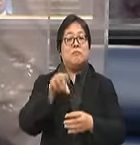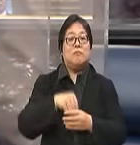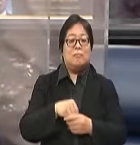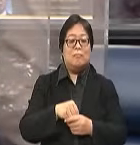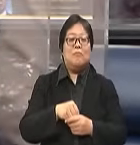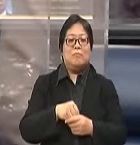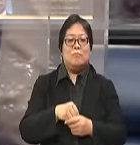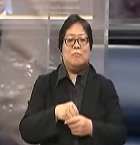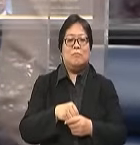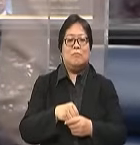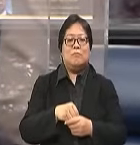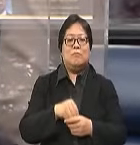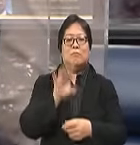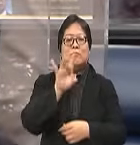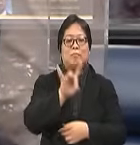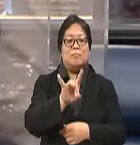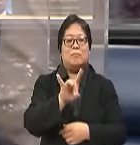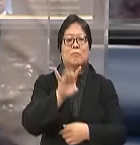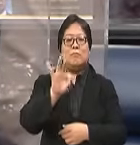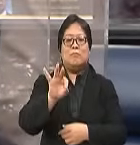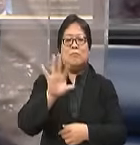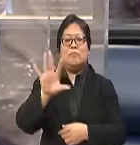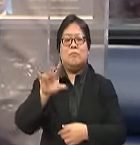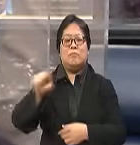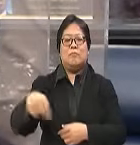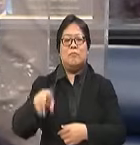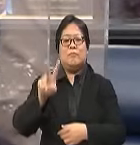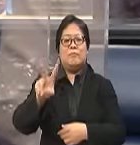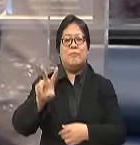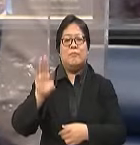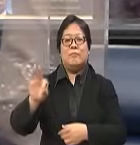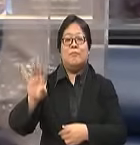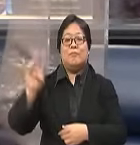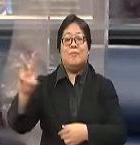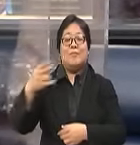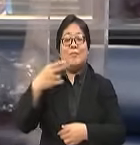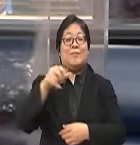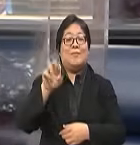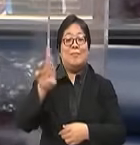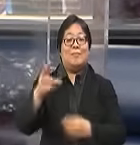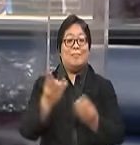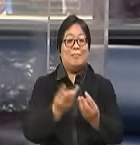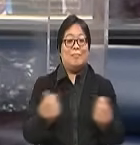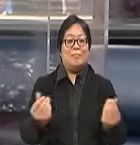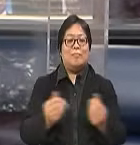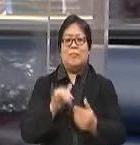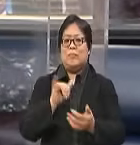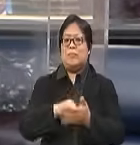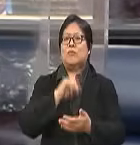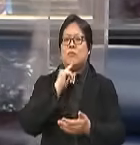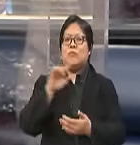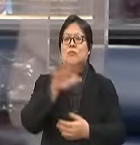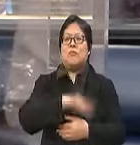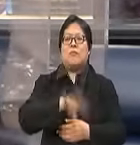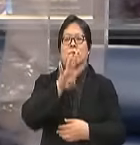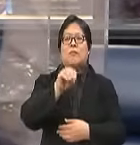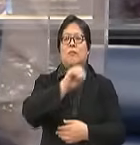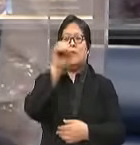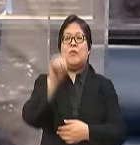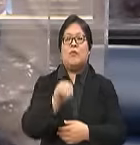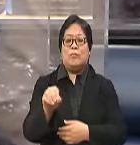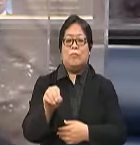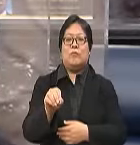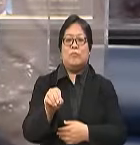maafnya merangkum 895 rupiah 267 hektar ya Jadi ini merupakan pak peratus